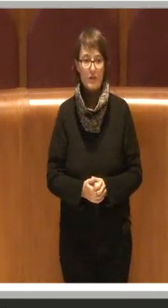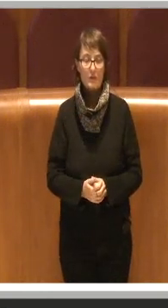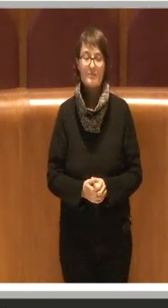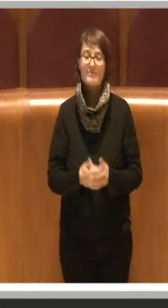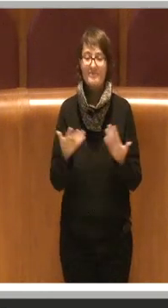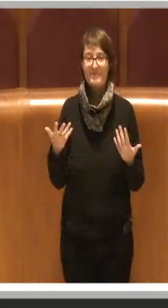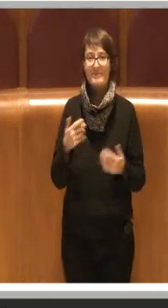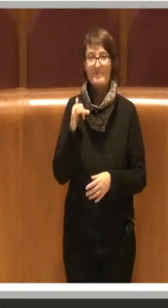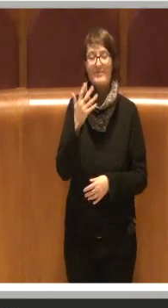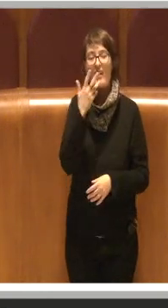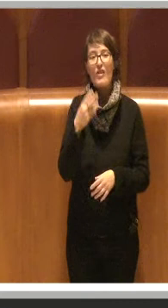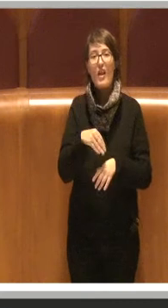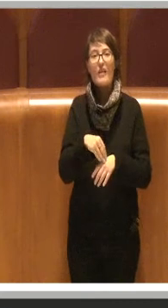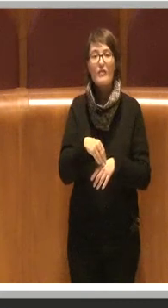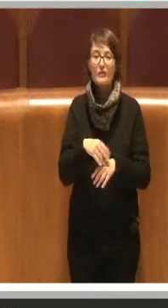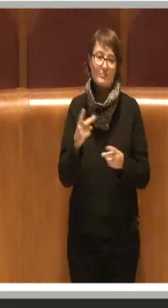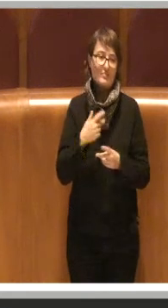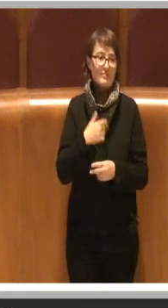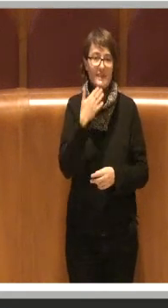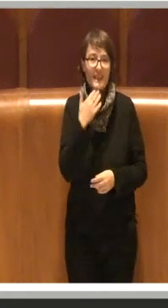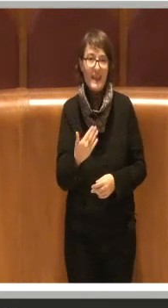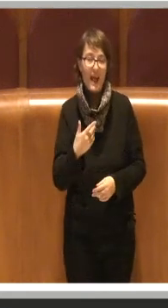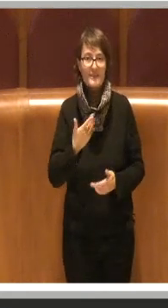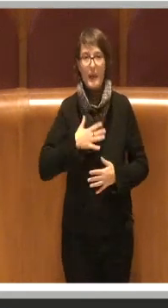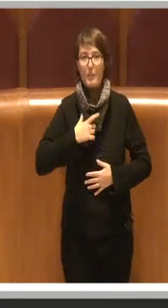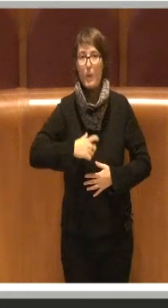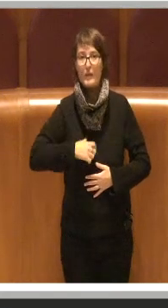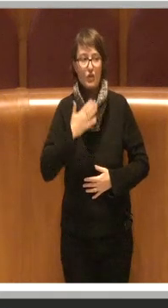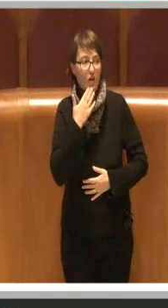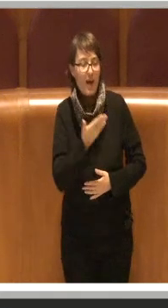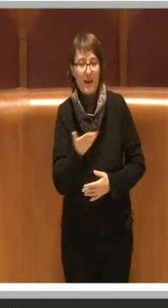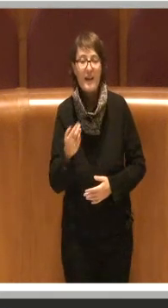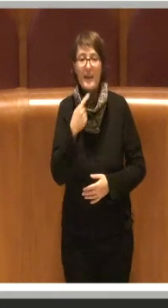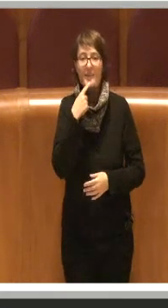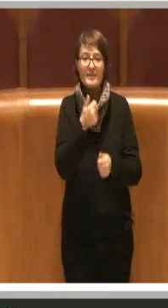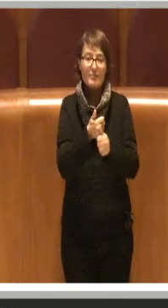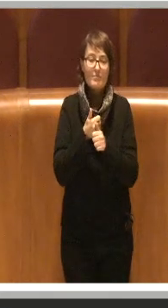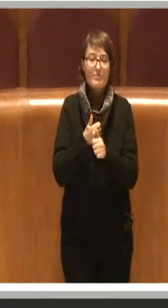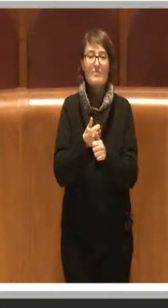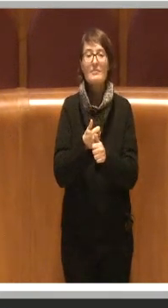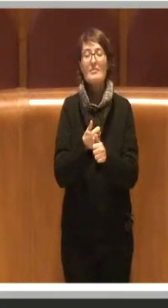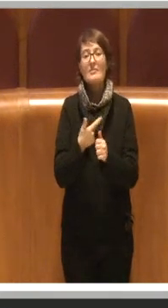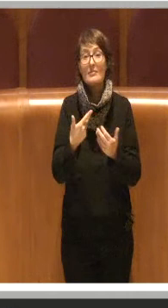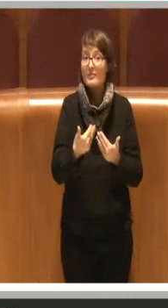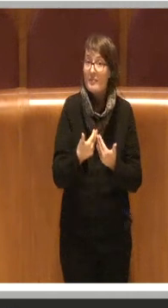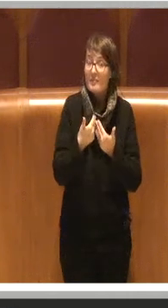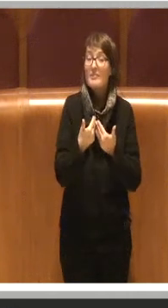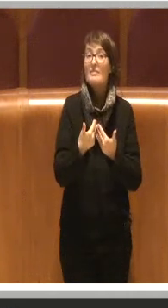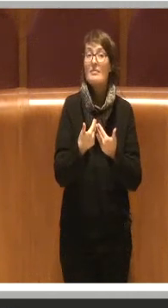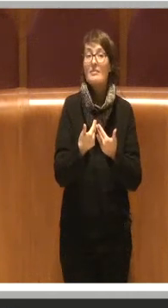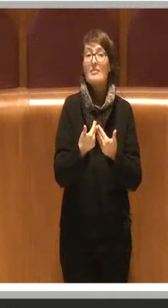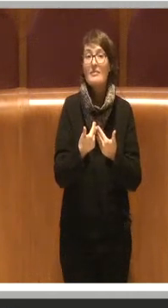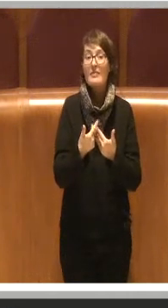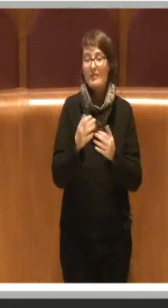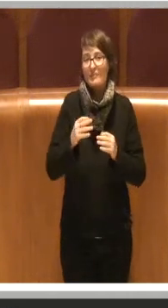Ecco, volevo aggiungere i miei ringraziamenti personali a tutti coloro i quali ci hanno seguito e assistito in questo